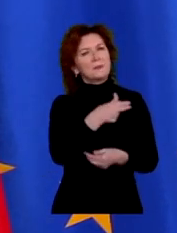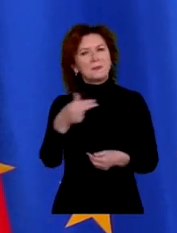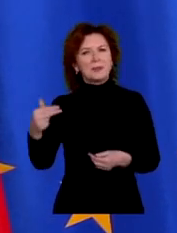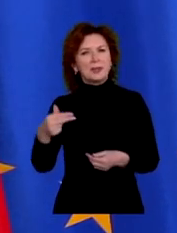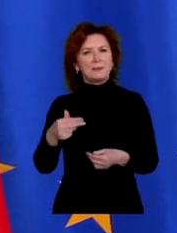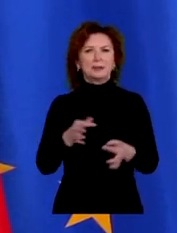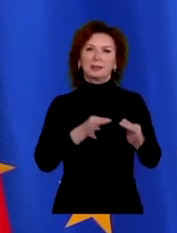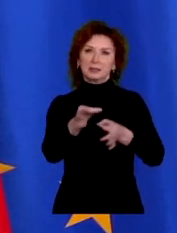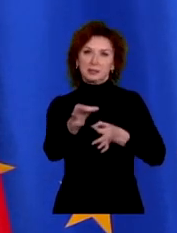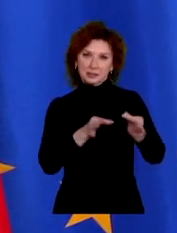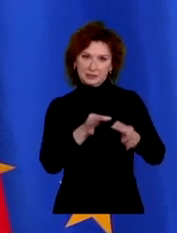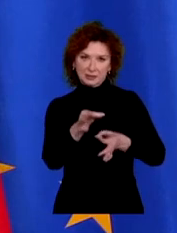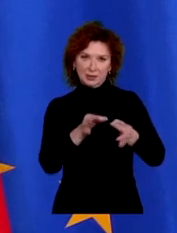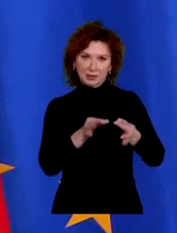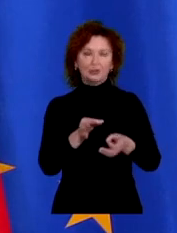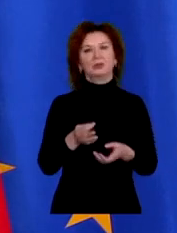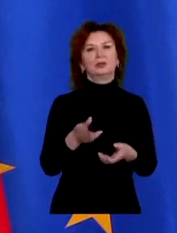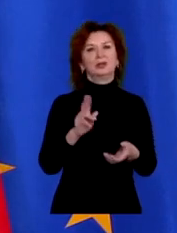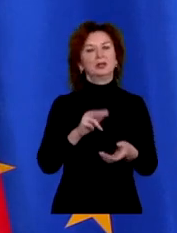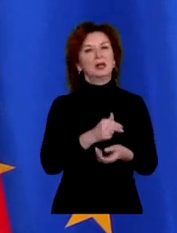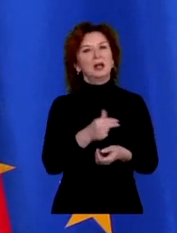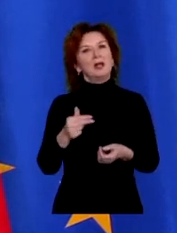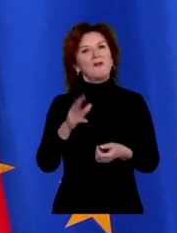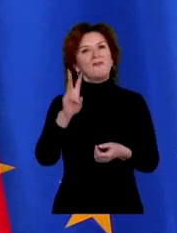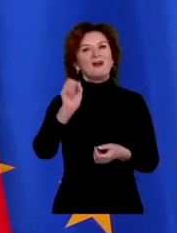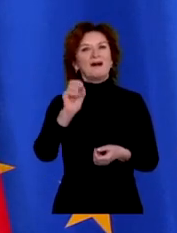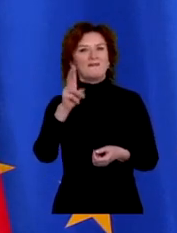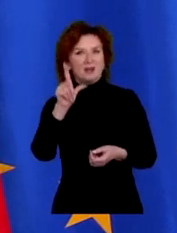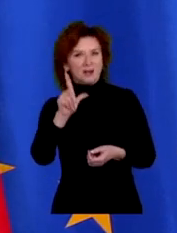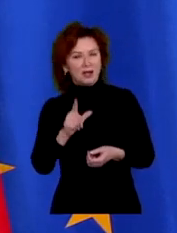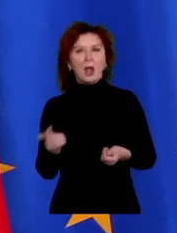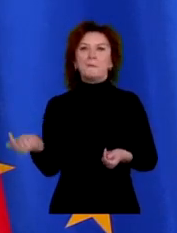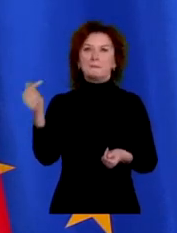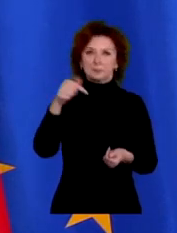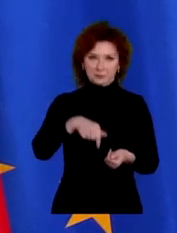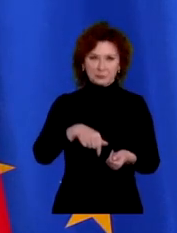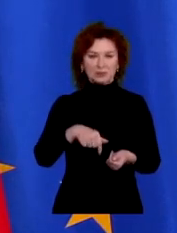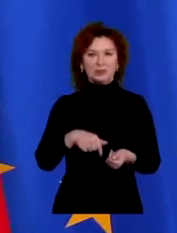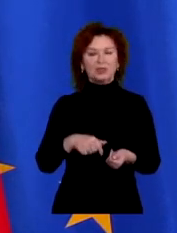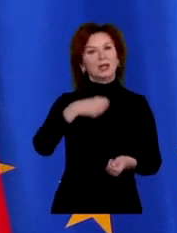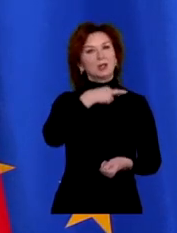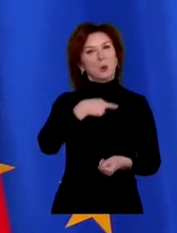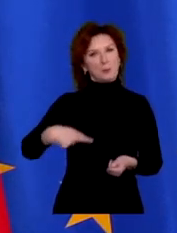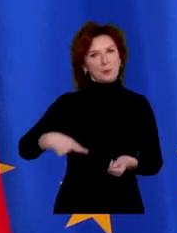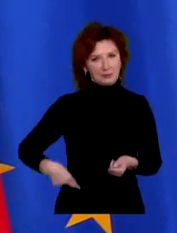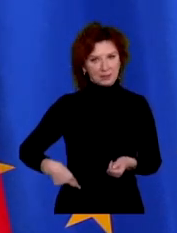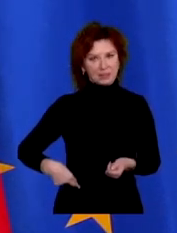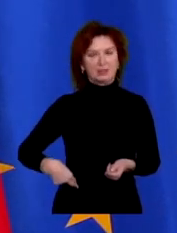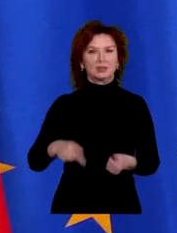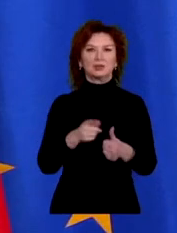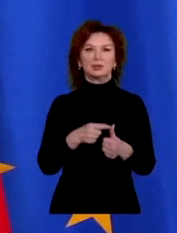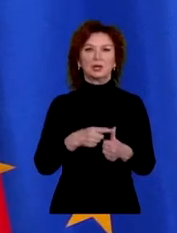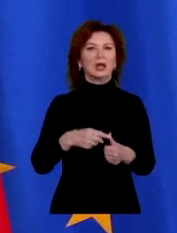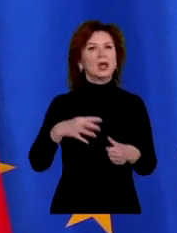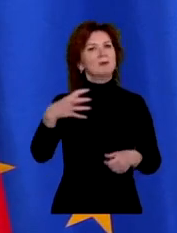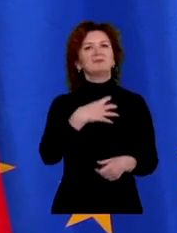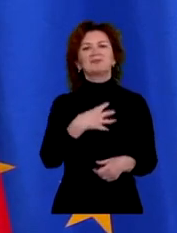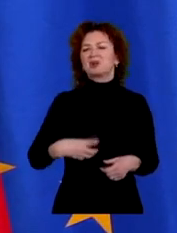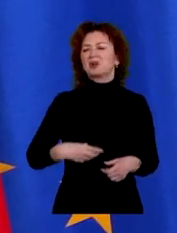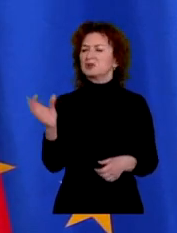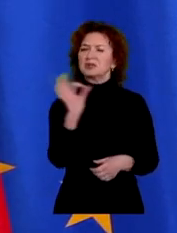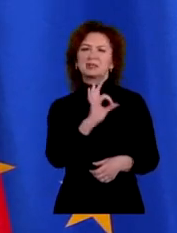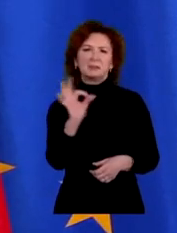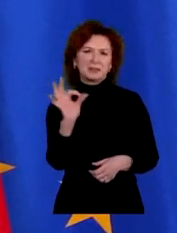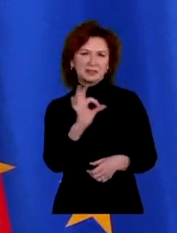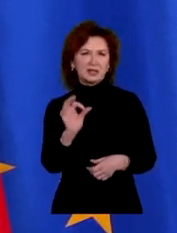na Wawel przyjadą premierzy państw Grupy Wyszehradzkiej oraz przewodniczący Rady Europejskiej, gość specjalny podkreślający